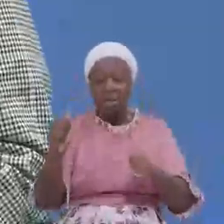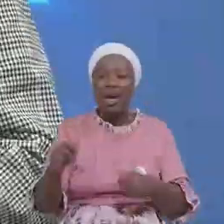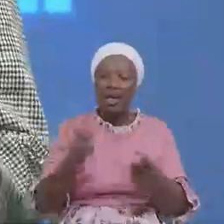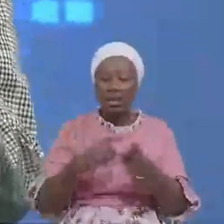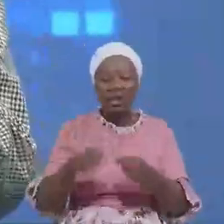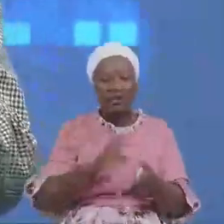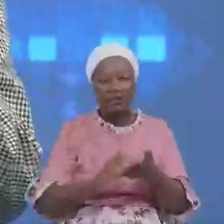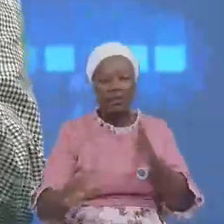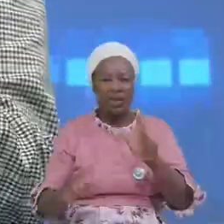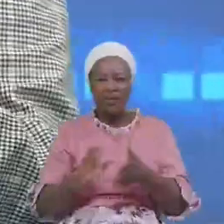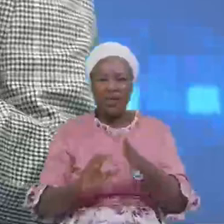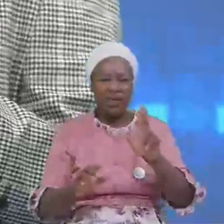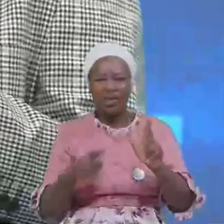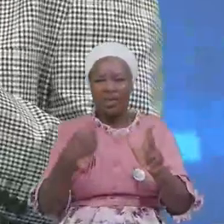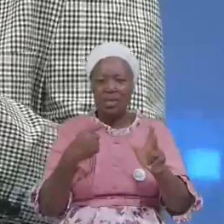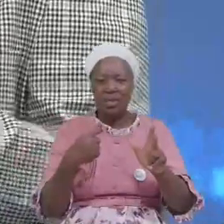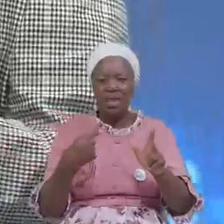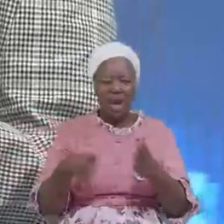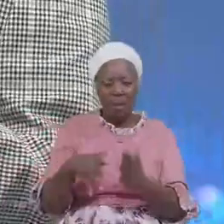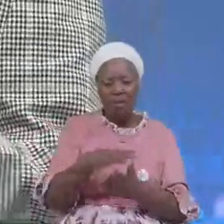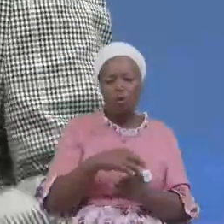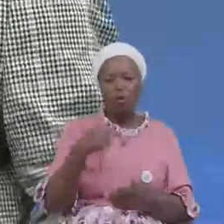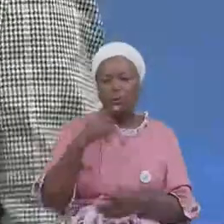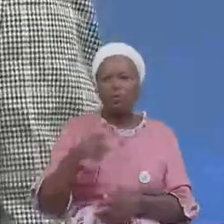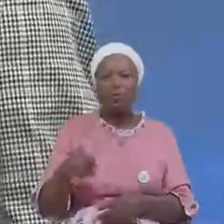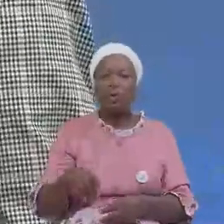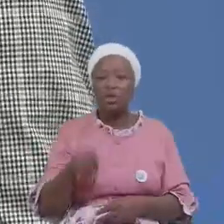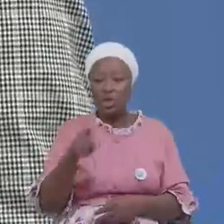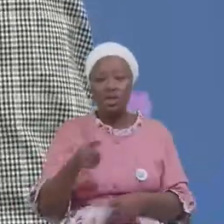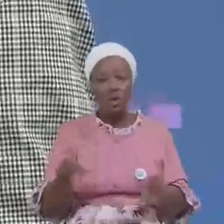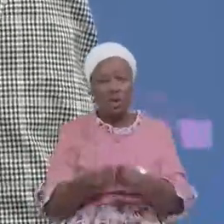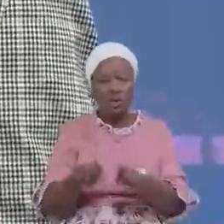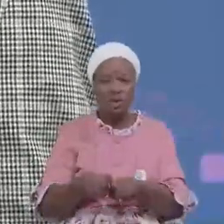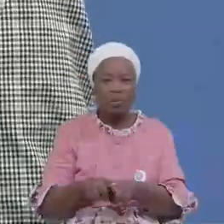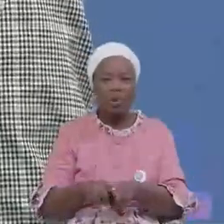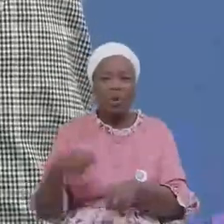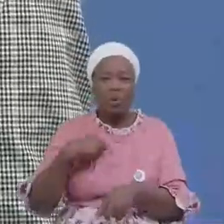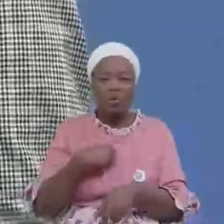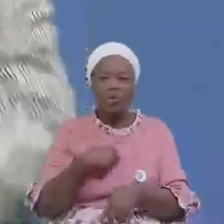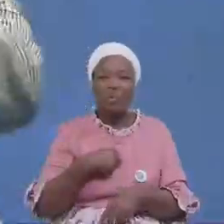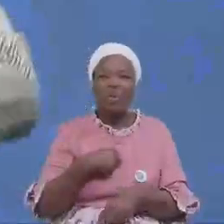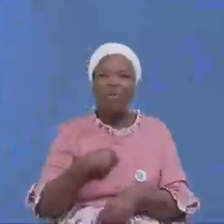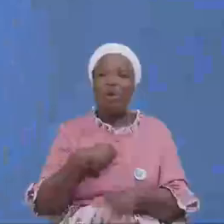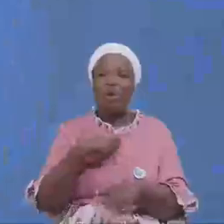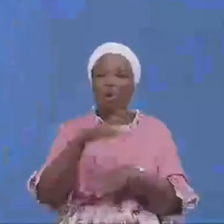Verset 3, il dit, nous tous aussi, nous étions de leur nombre.